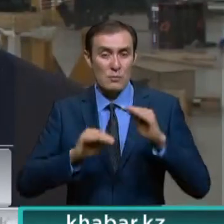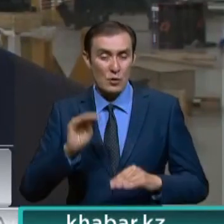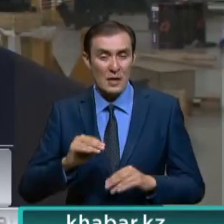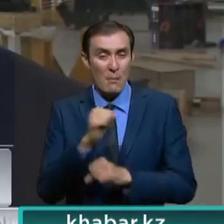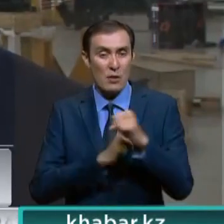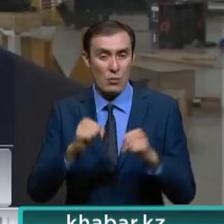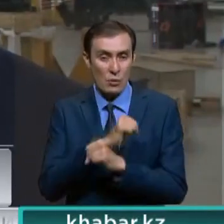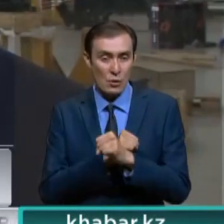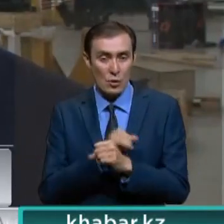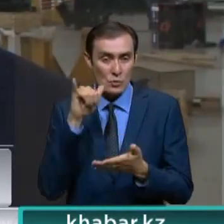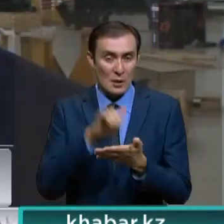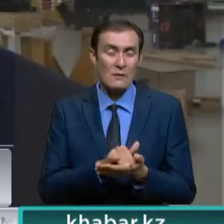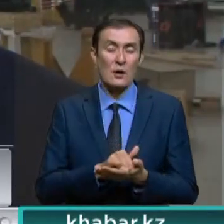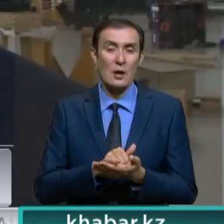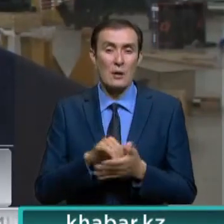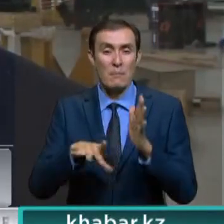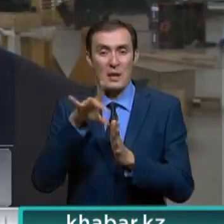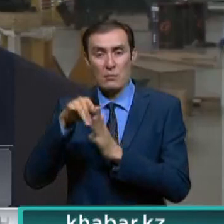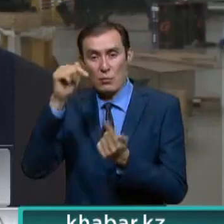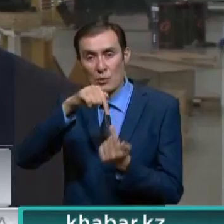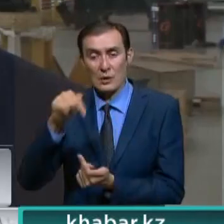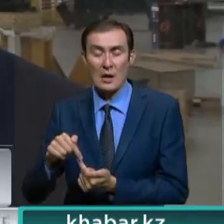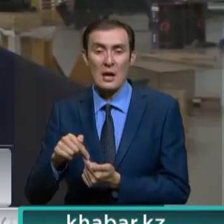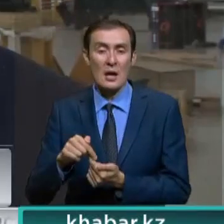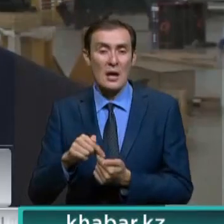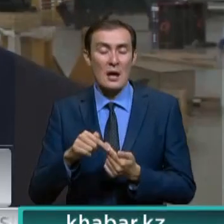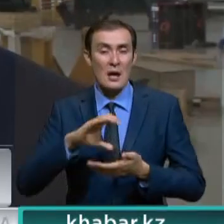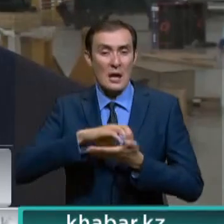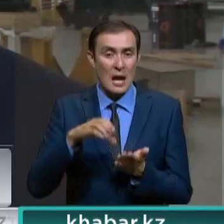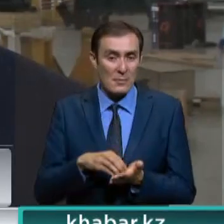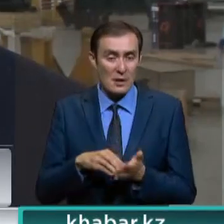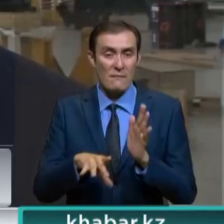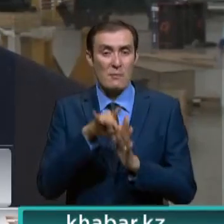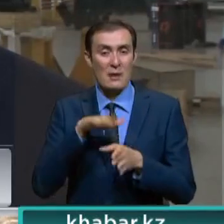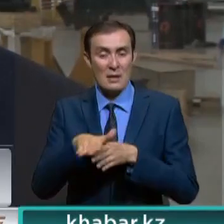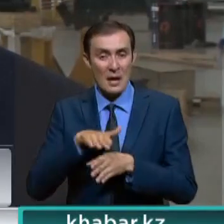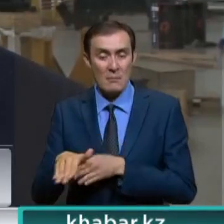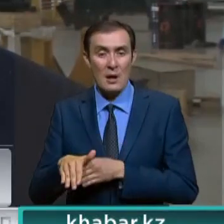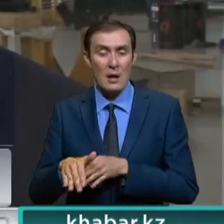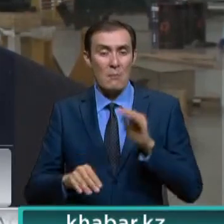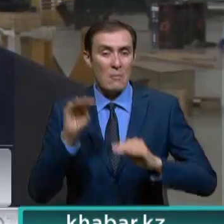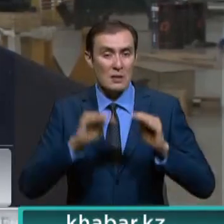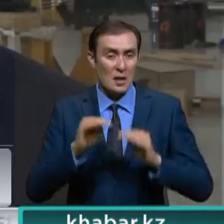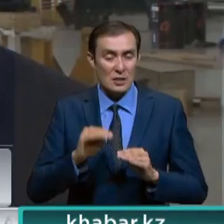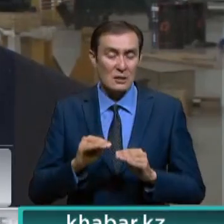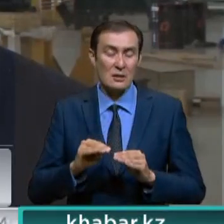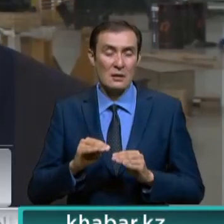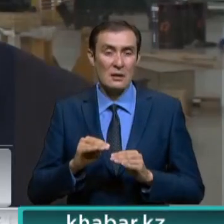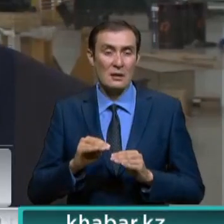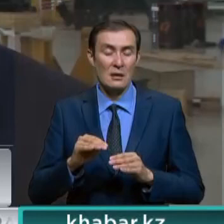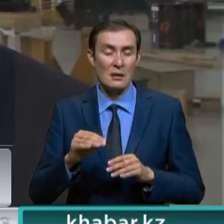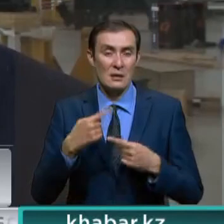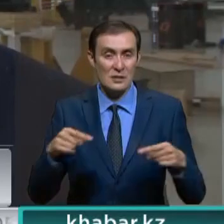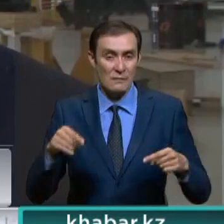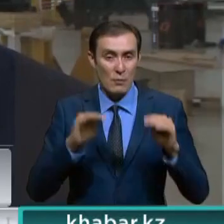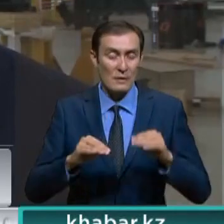установки, выполняется подсборка и установка наклонной камеры. Выполняется монтаж измельчителя-разбрасывателя в